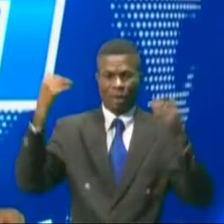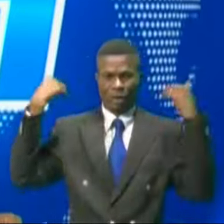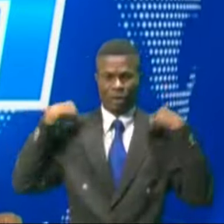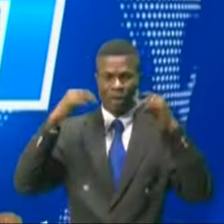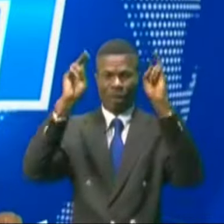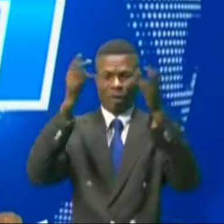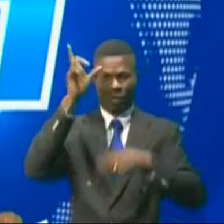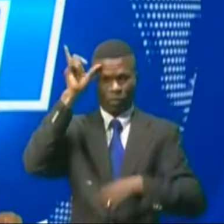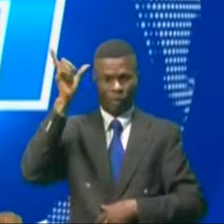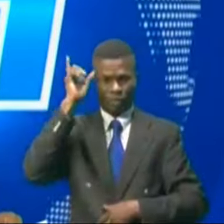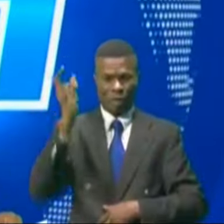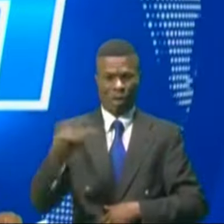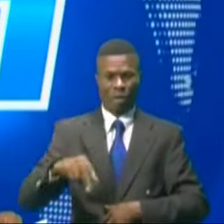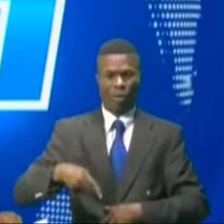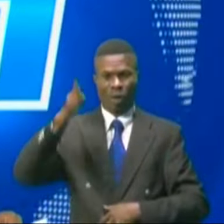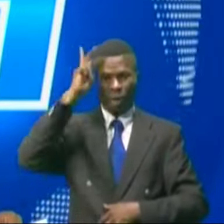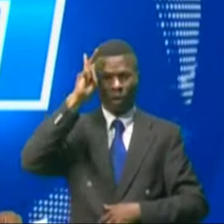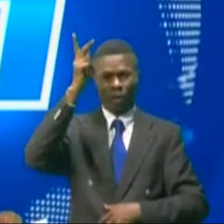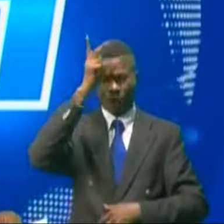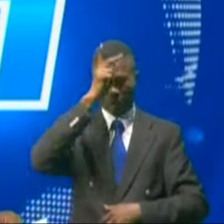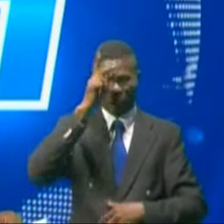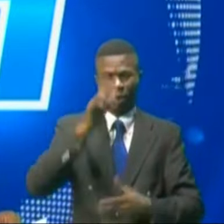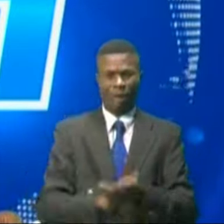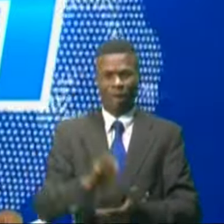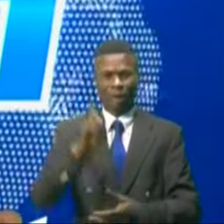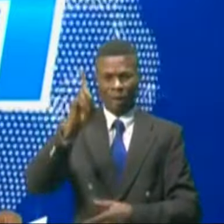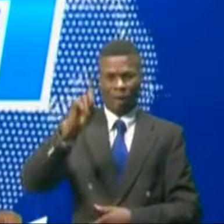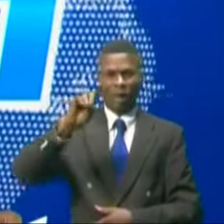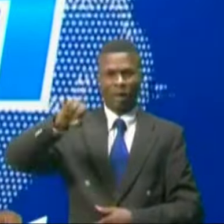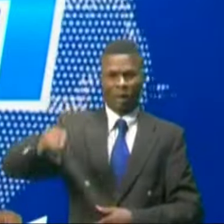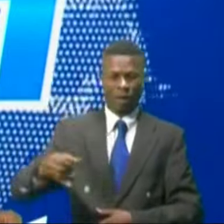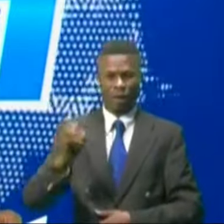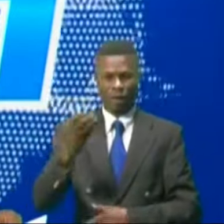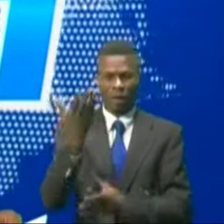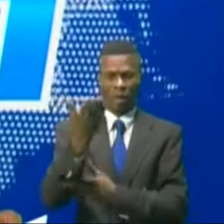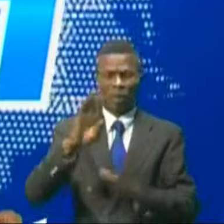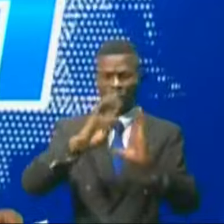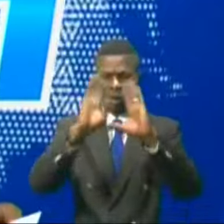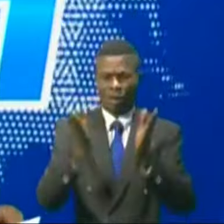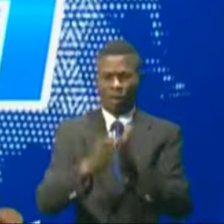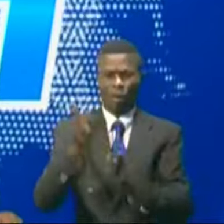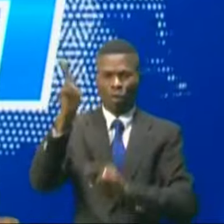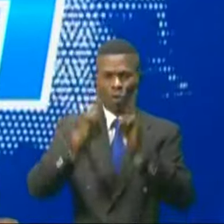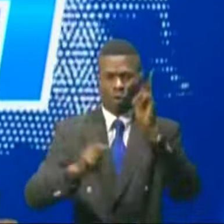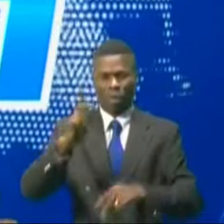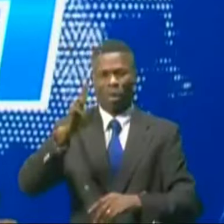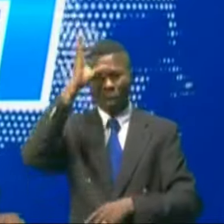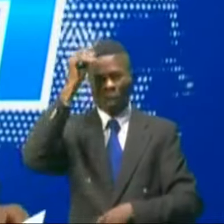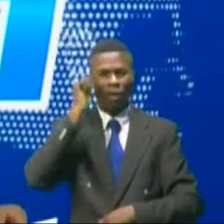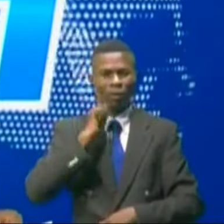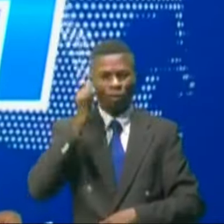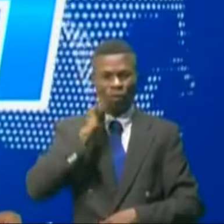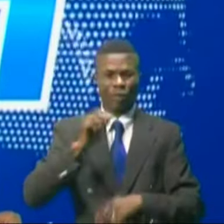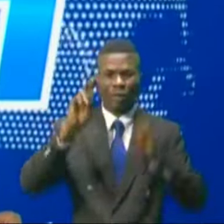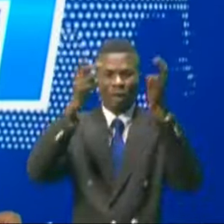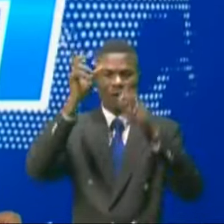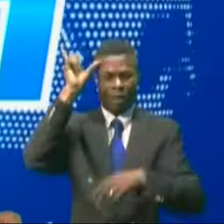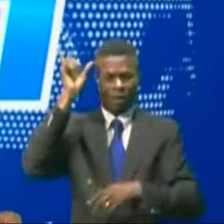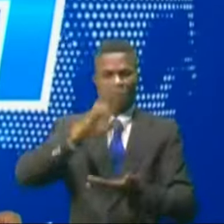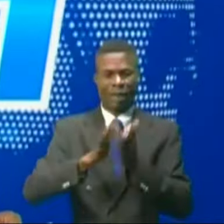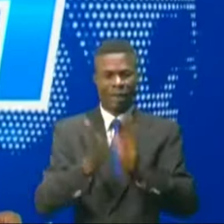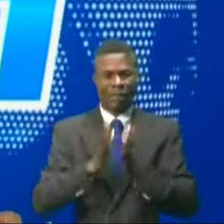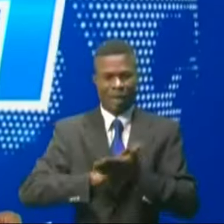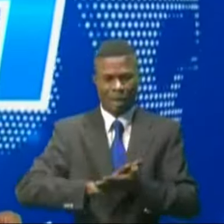de Lubumbashi, province du Haut-Katanga, Joyce Ntunda, qui appelle les Louchoises et Louchois à rendre leur ville